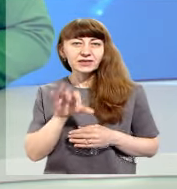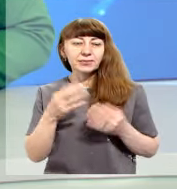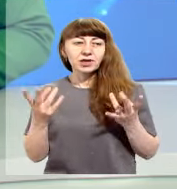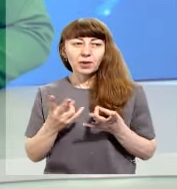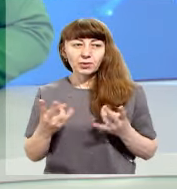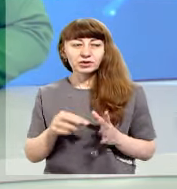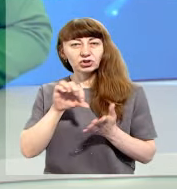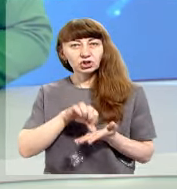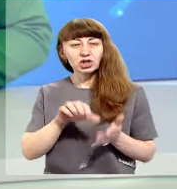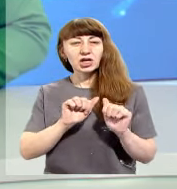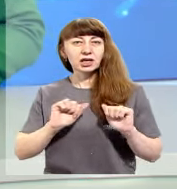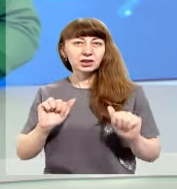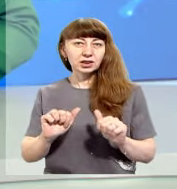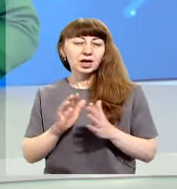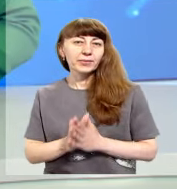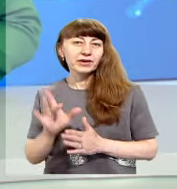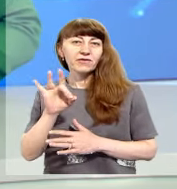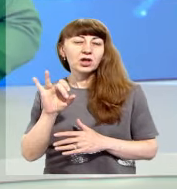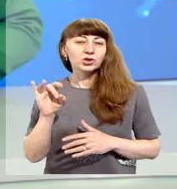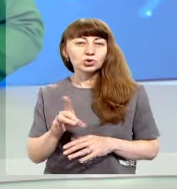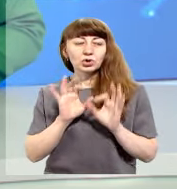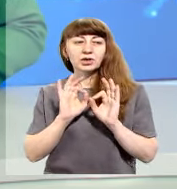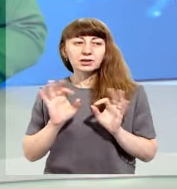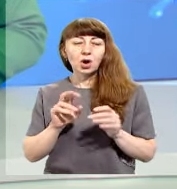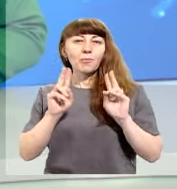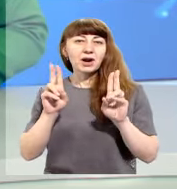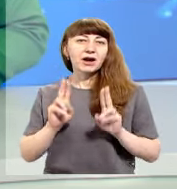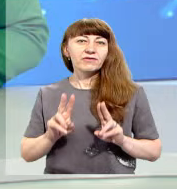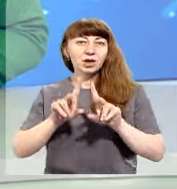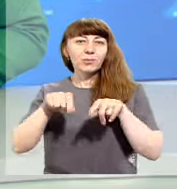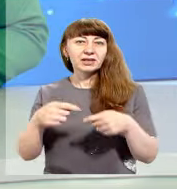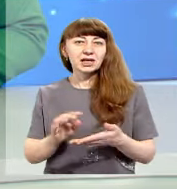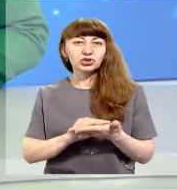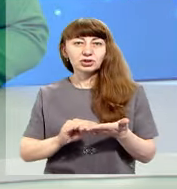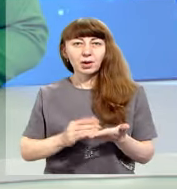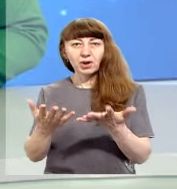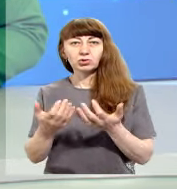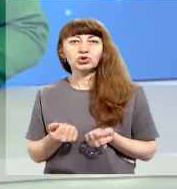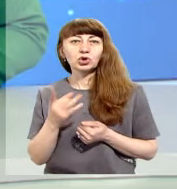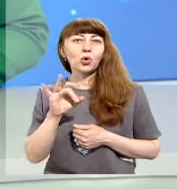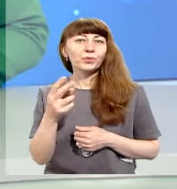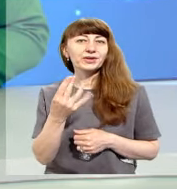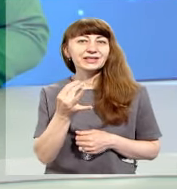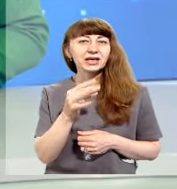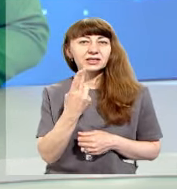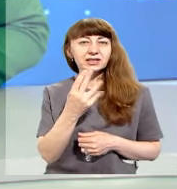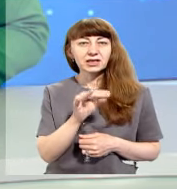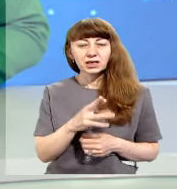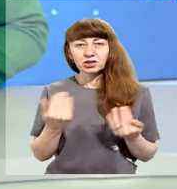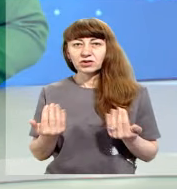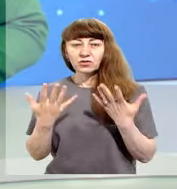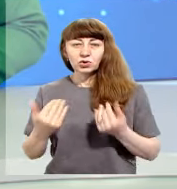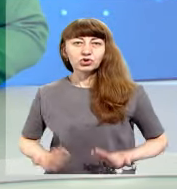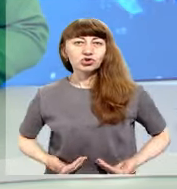штаба, куда входят и волонтеры, разъясняют гражданам о правилах подачи заявки на получение компенсации. На сегодня жители сел